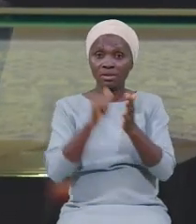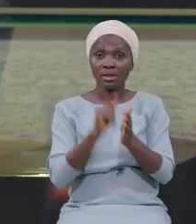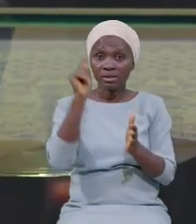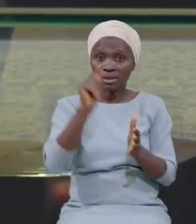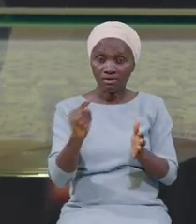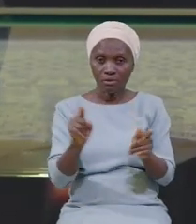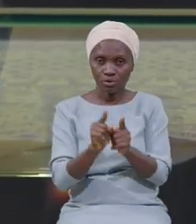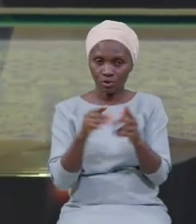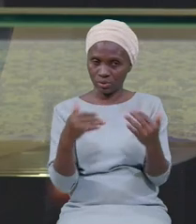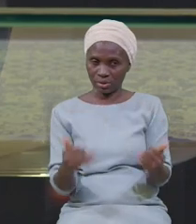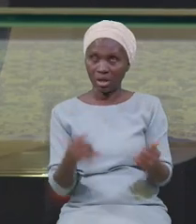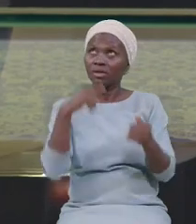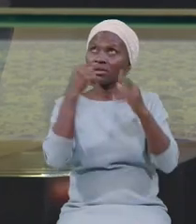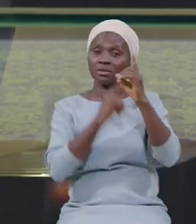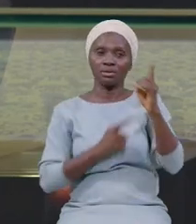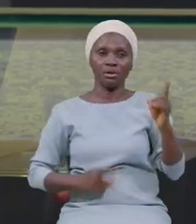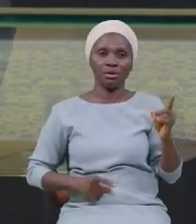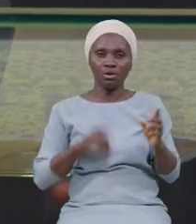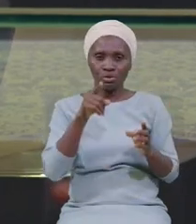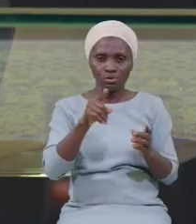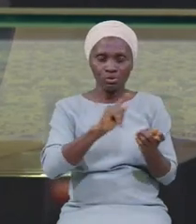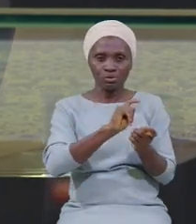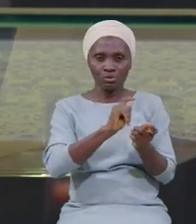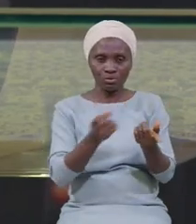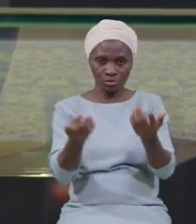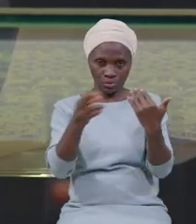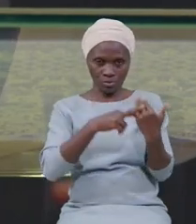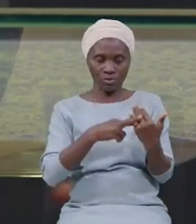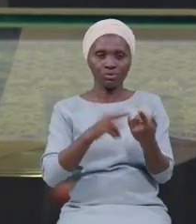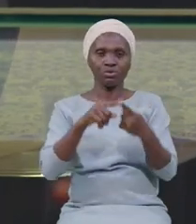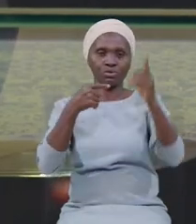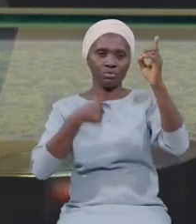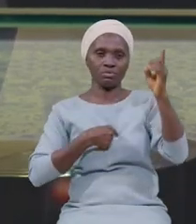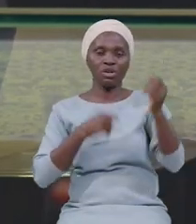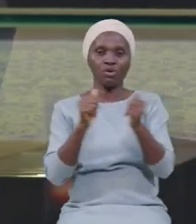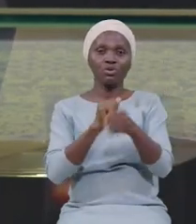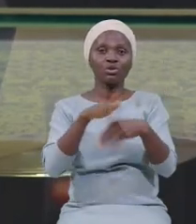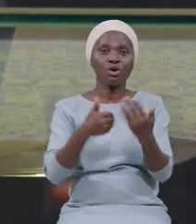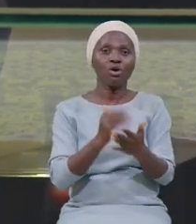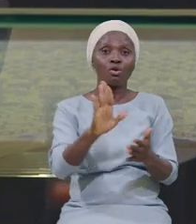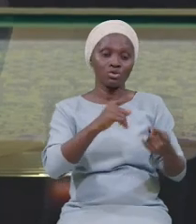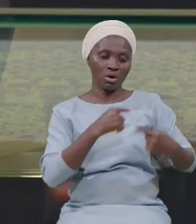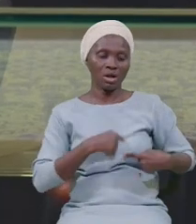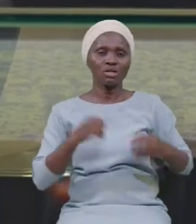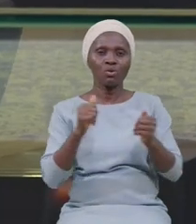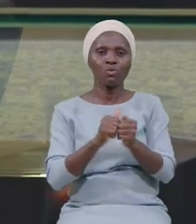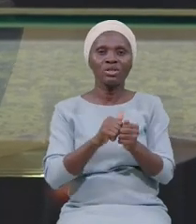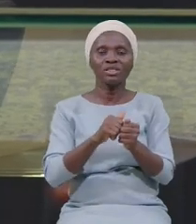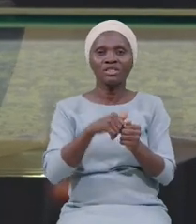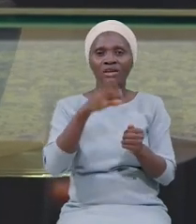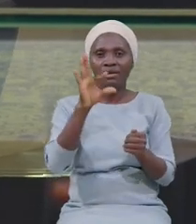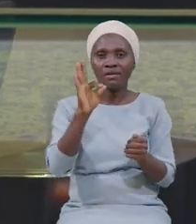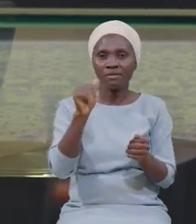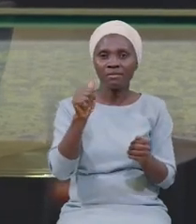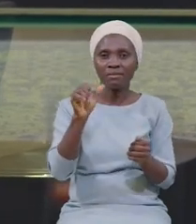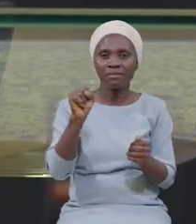sur moi. Et maintenant, encore dit l'Éternel, revenez à moi de tout votre cœur avec des jeûnes, avec